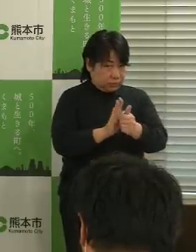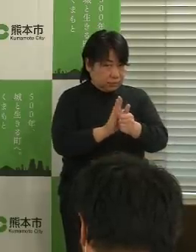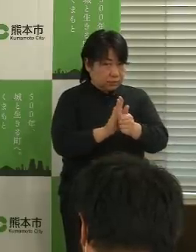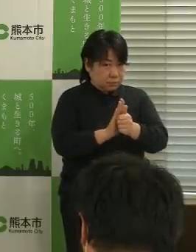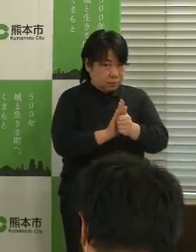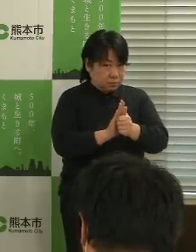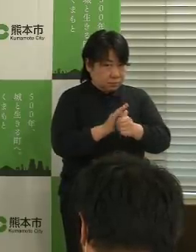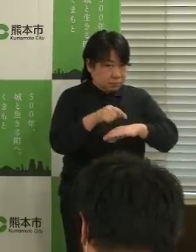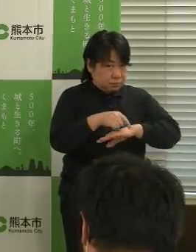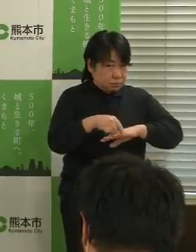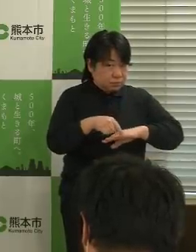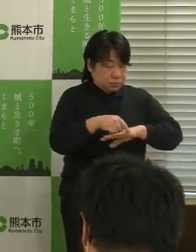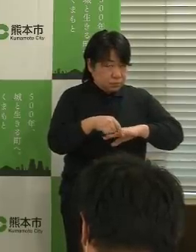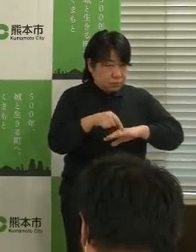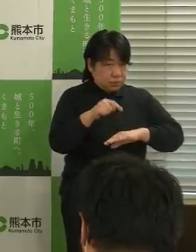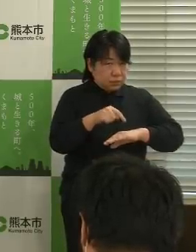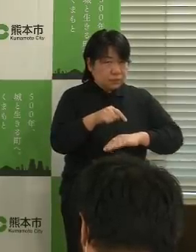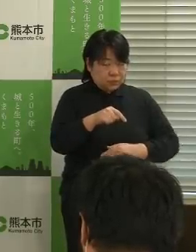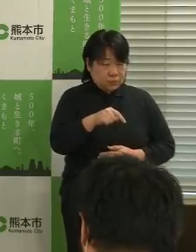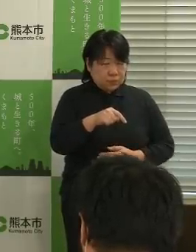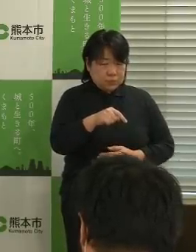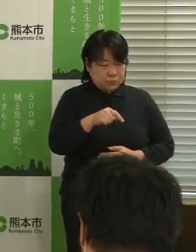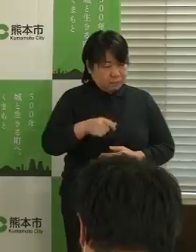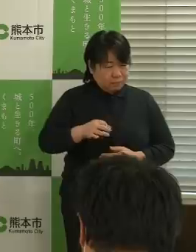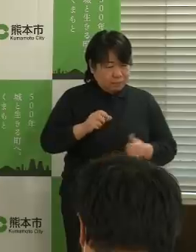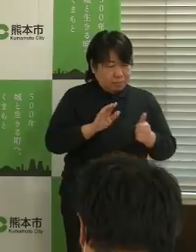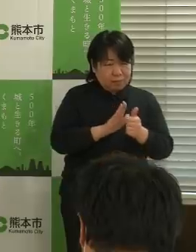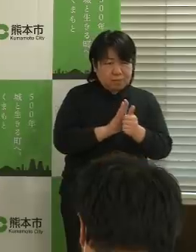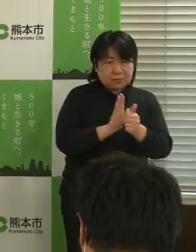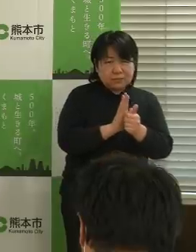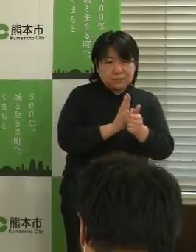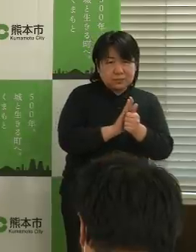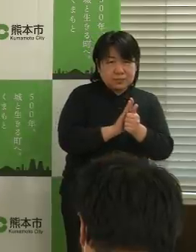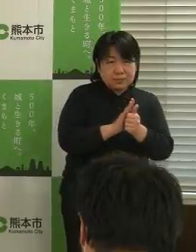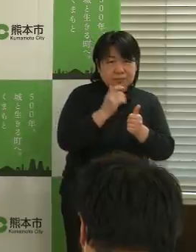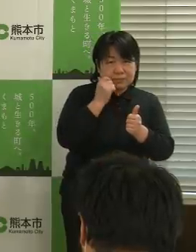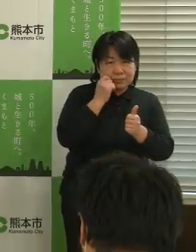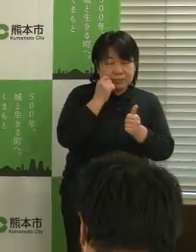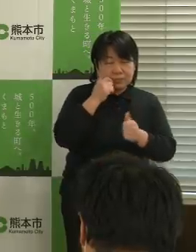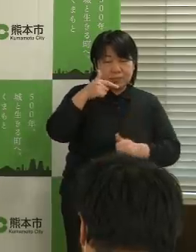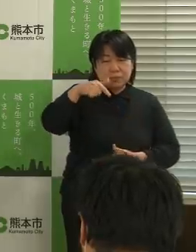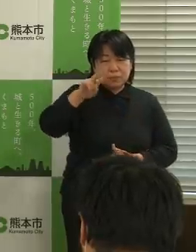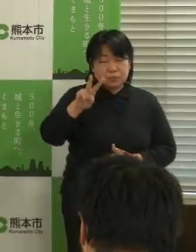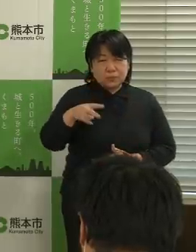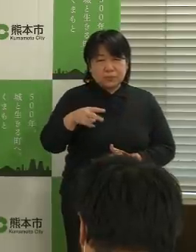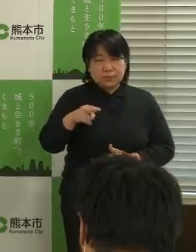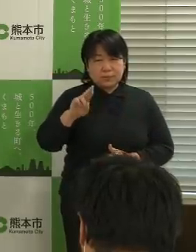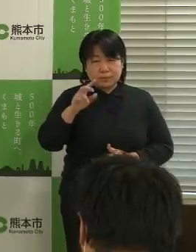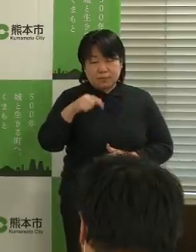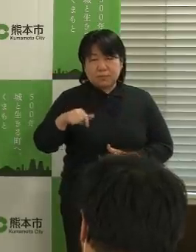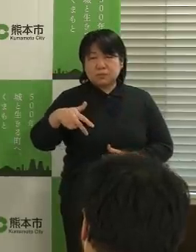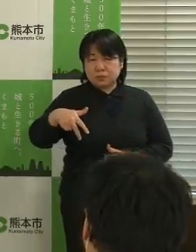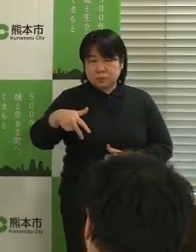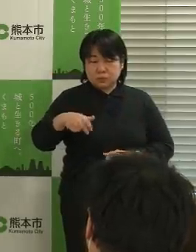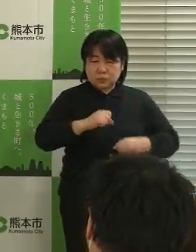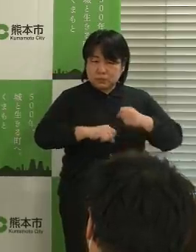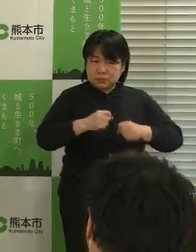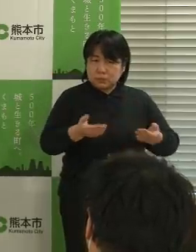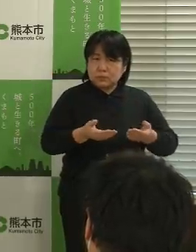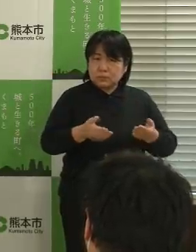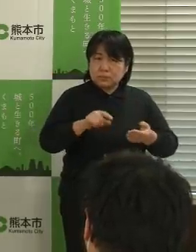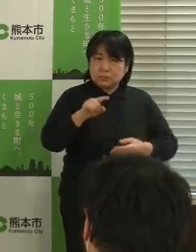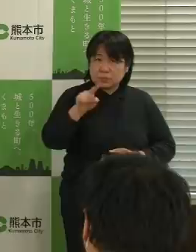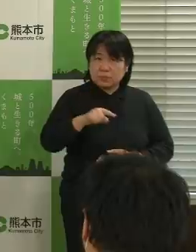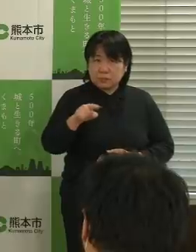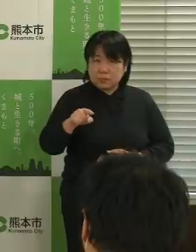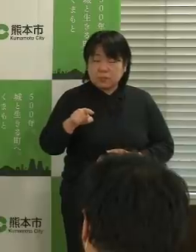届かない支援、支援が届かないフリーランスの方への、 はいはい、 支援というのは、 こういったこともですね、経